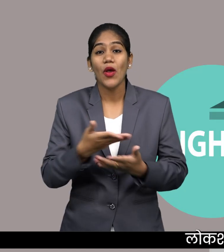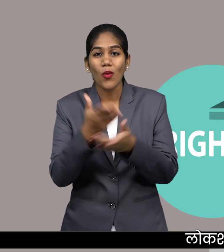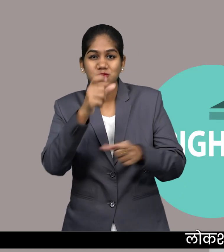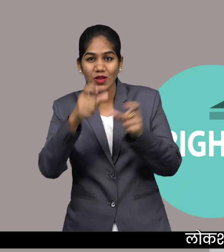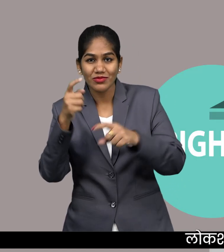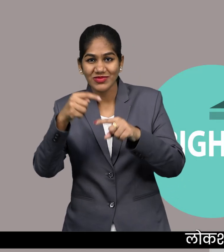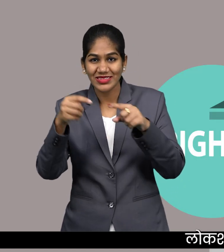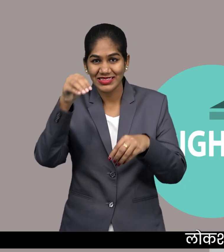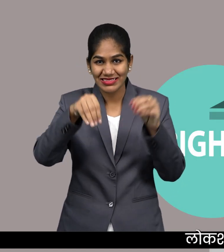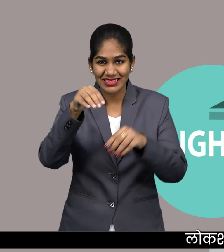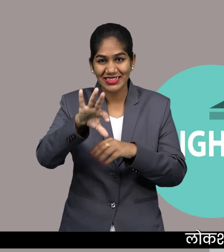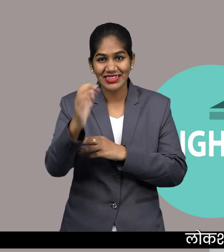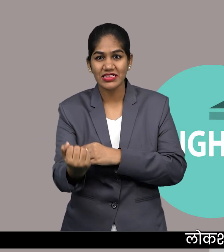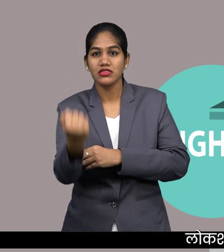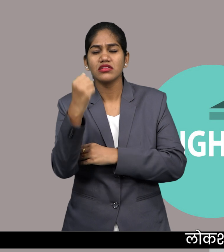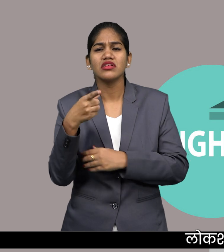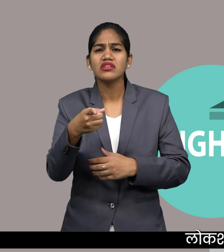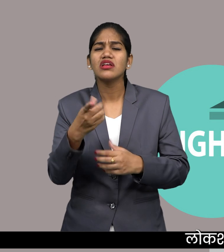लोकशाहीसाठी समतेची गरज.